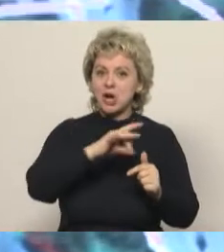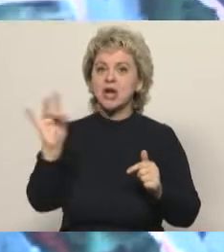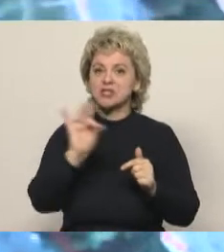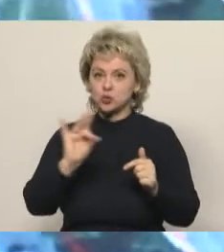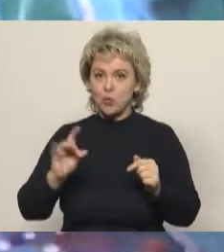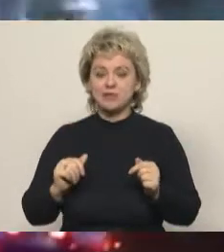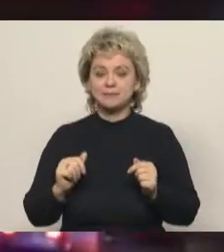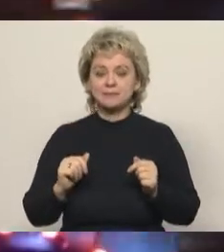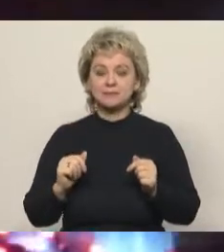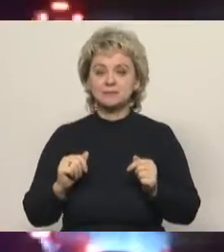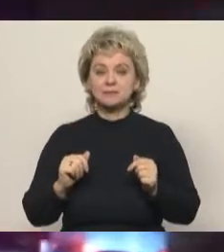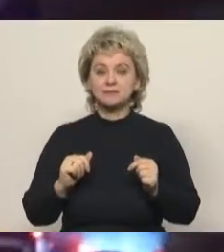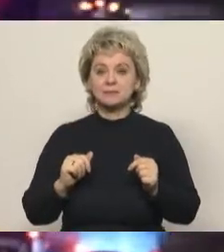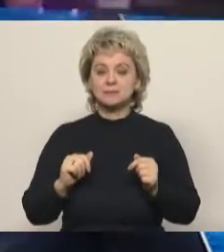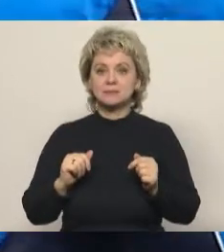Ростова.